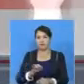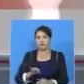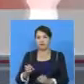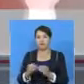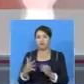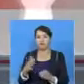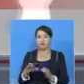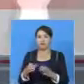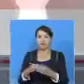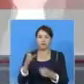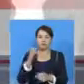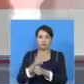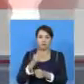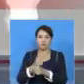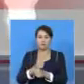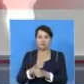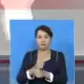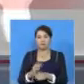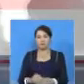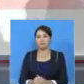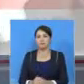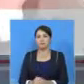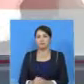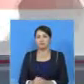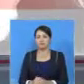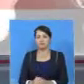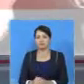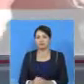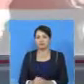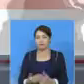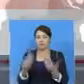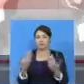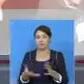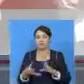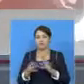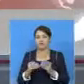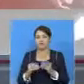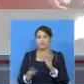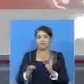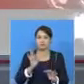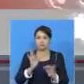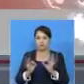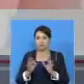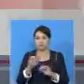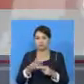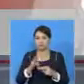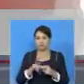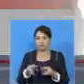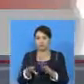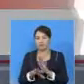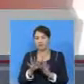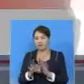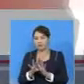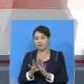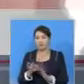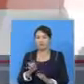15 сайлау учаскесі жұмыстар өз жұмыстарын атқаруда. Қазір жалпы жағдай тұрақты. Осы сайлау барысында